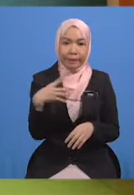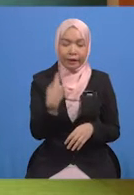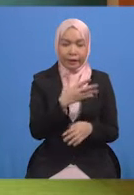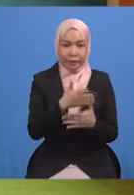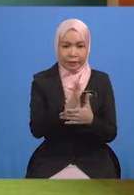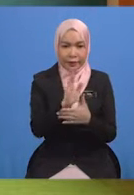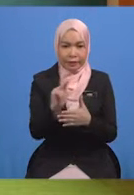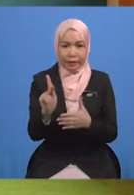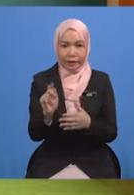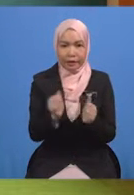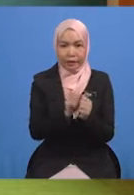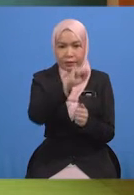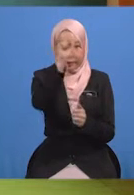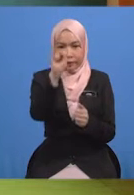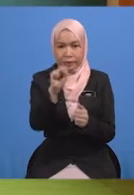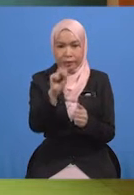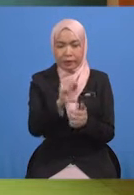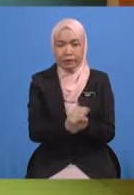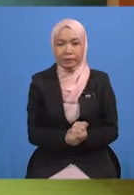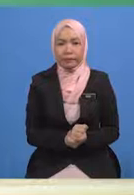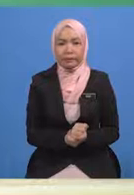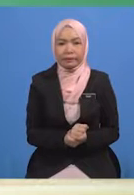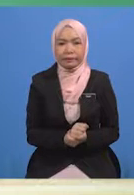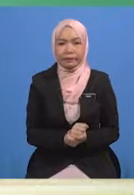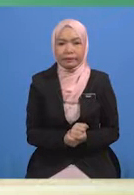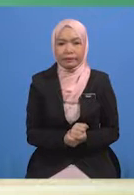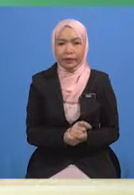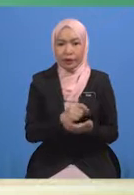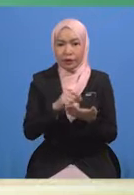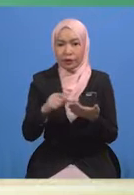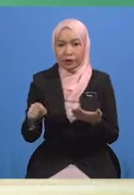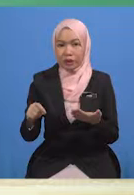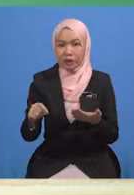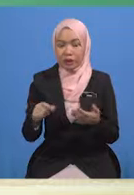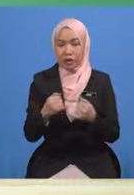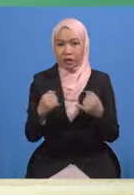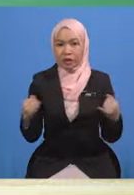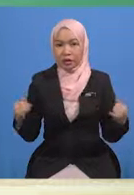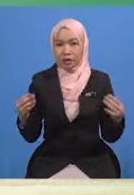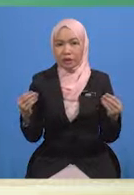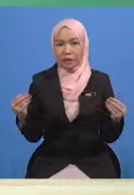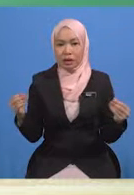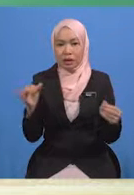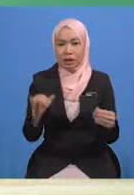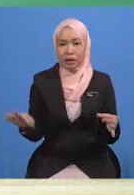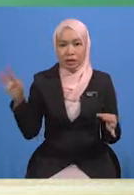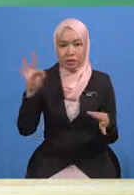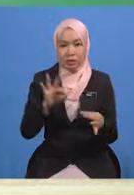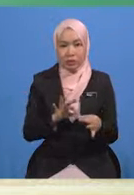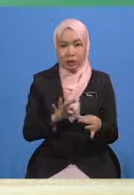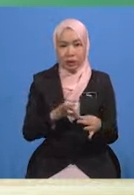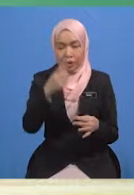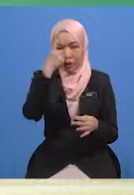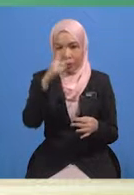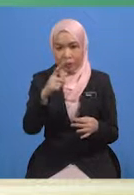Mari kita teruskan dengan soalan yang berikutnya. Tuliskan jenis tanah yang